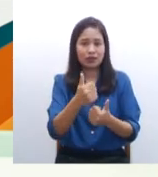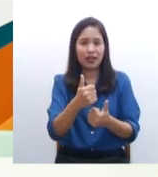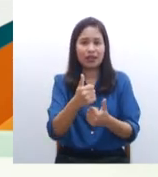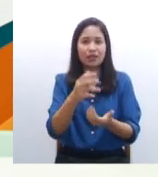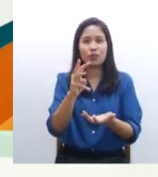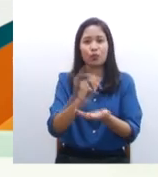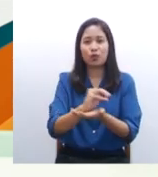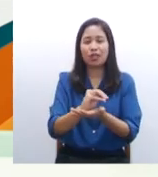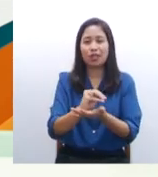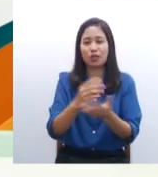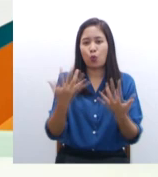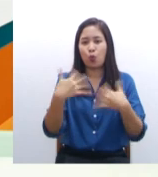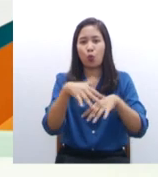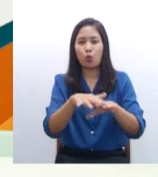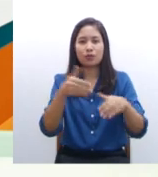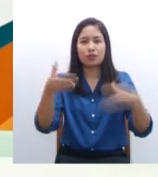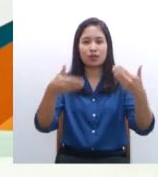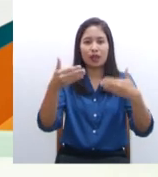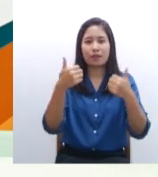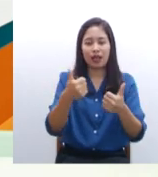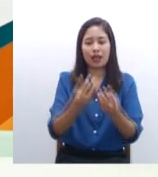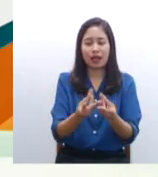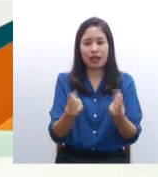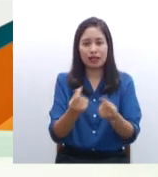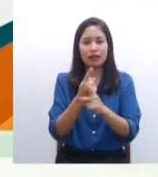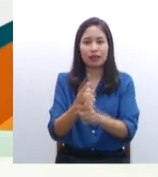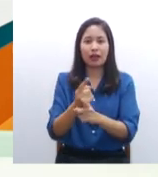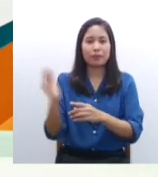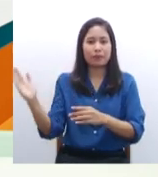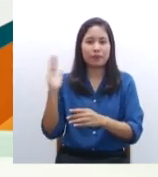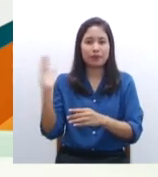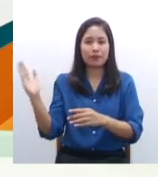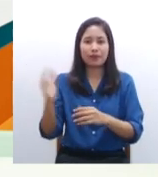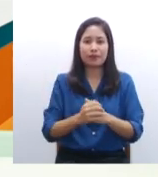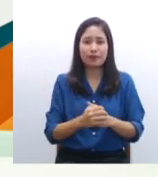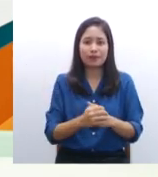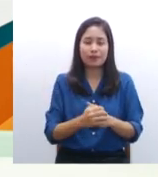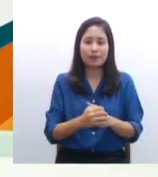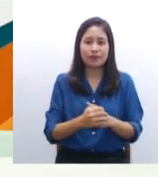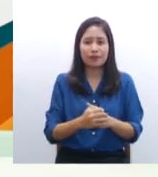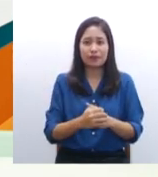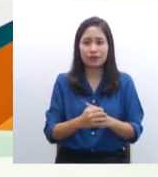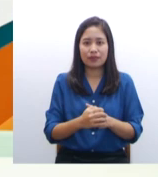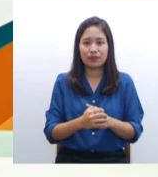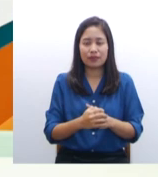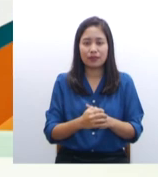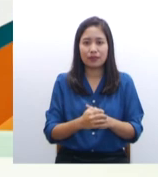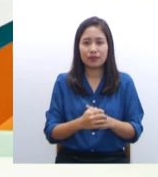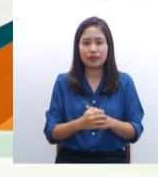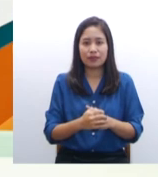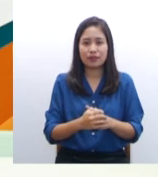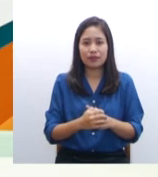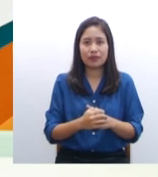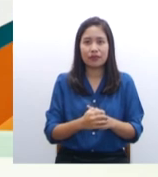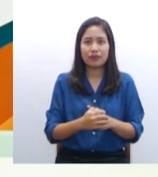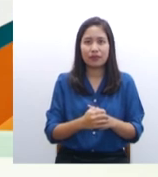ครับแล้วก็ร่วมกิจกรรมตามรายละเอียดที่ขึ้นบนจอทุกท่านได้นะครับในส่วนของรายการถัดไปครับก็